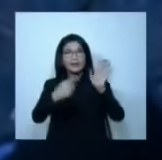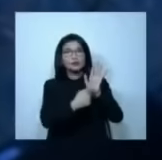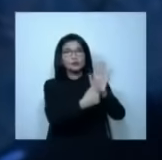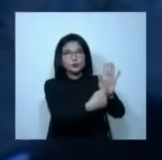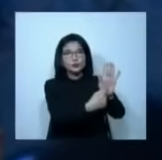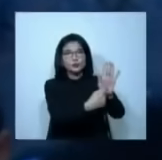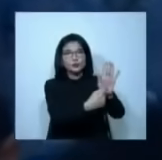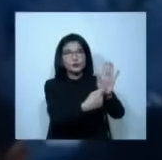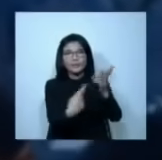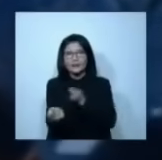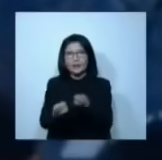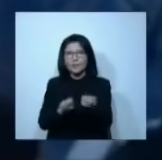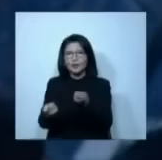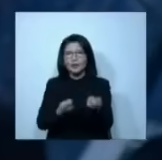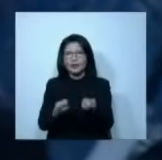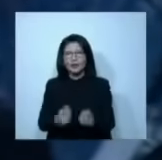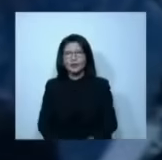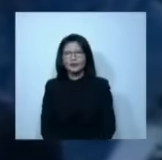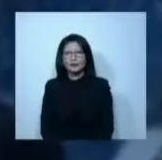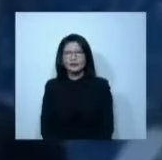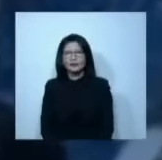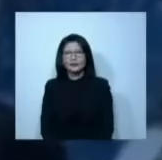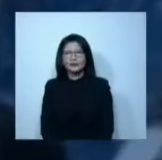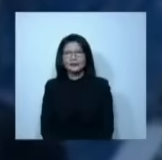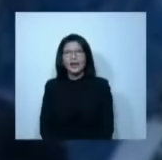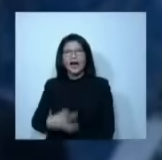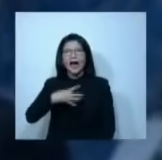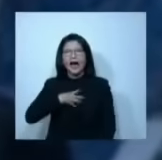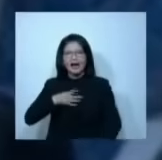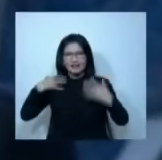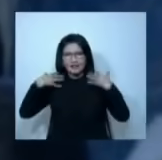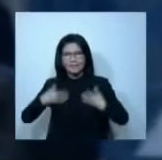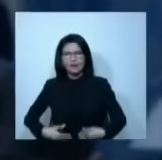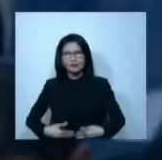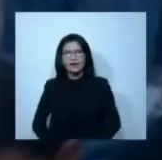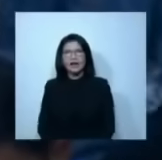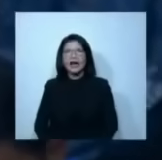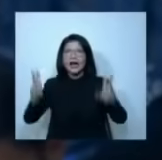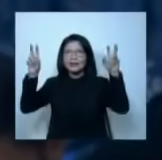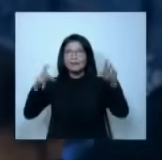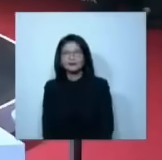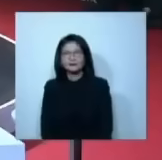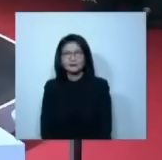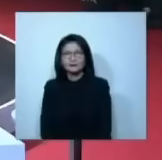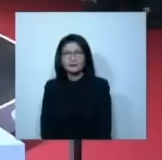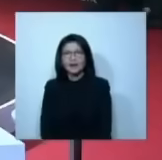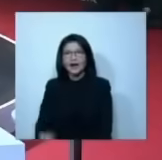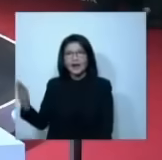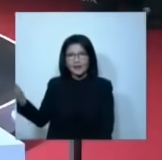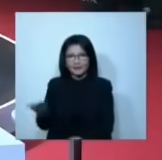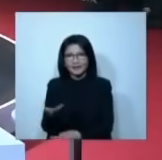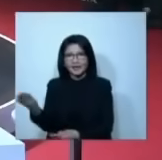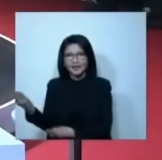ketika juga dia juga bertanya kepada Pak Ganjar pranowo itu juga Sama ya dan ketika dia diserang kemudian dia